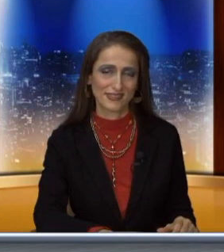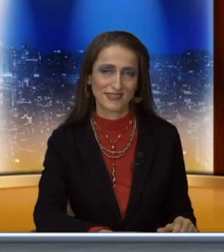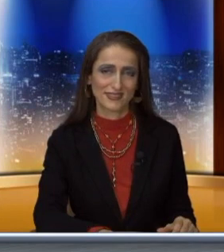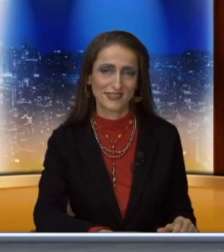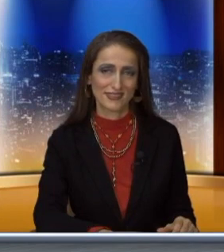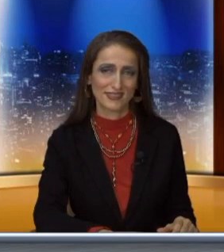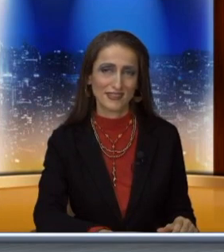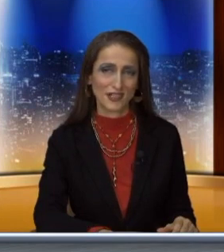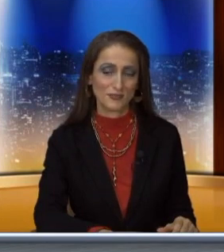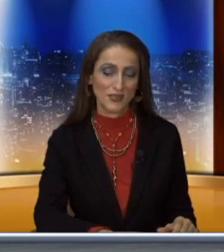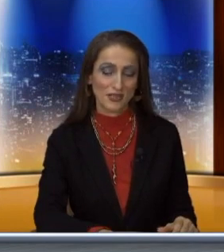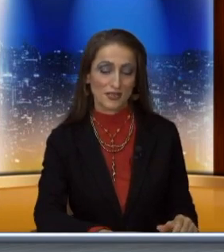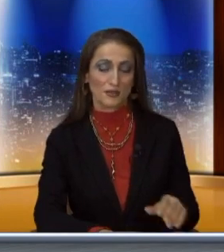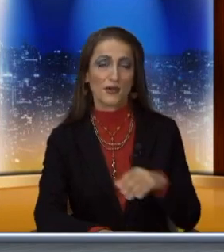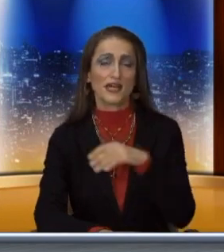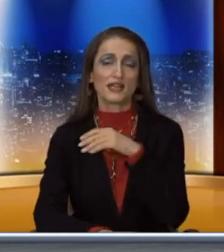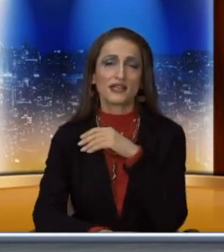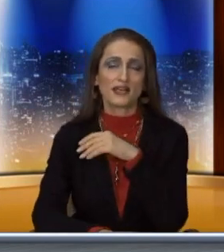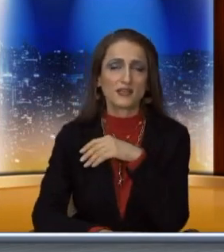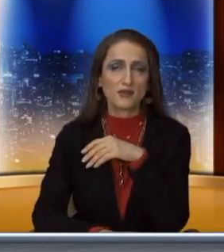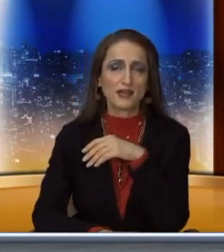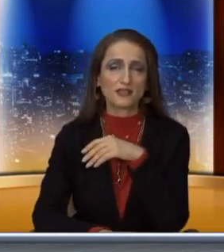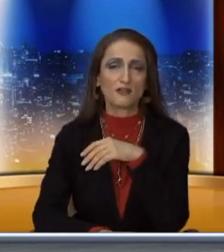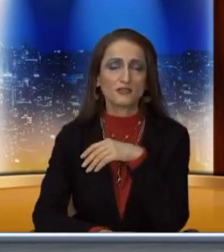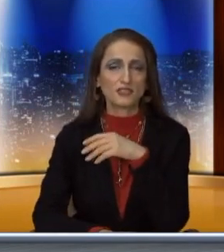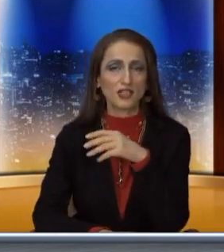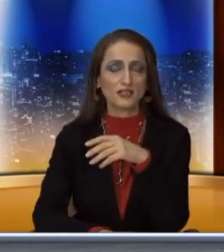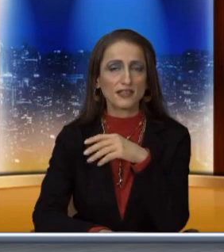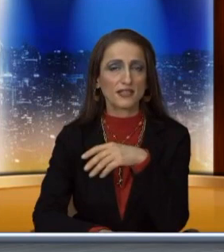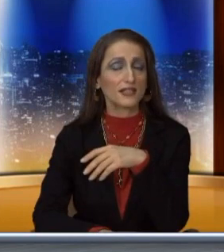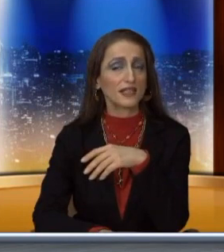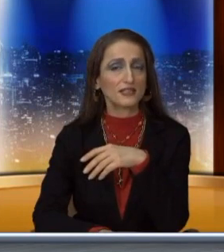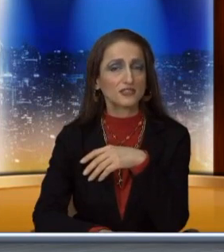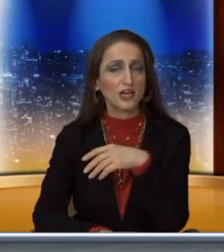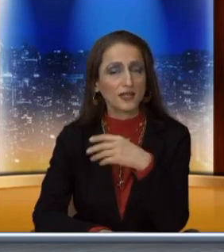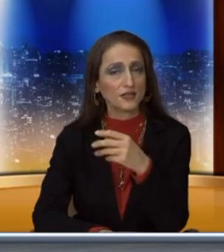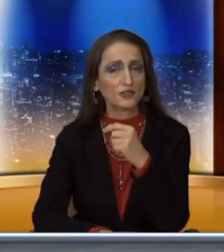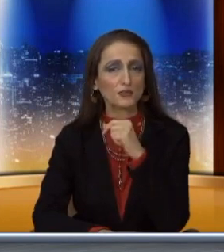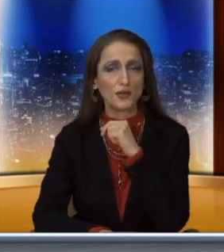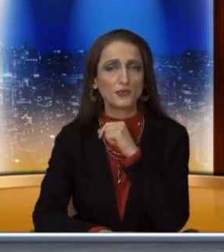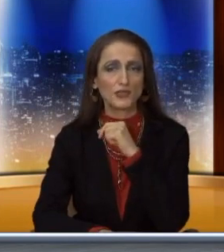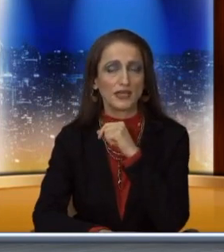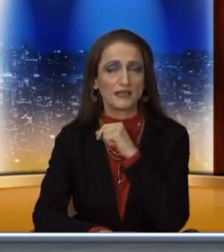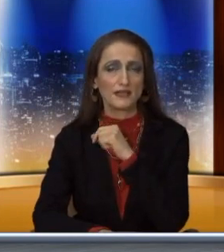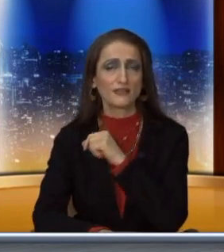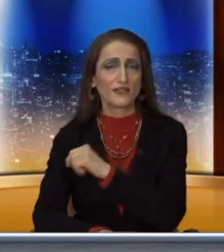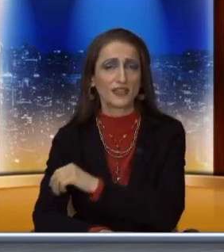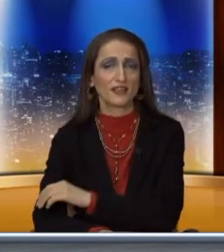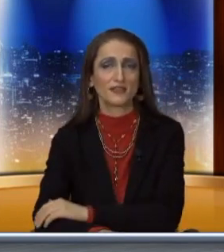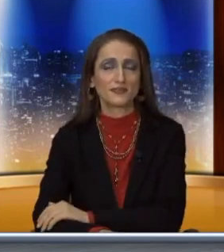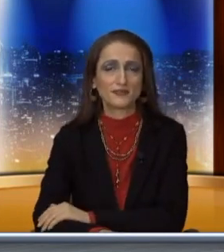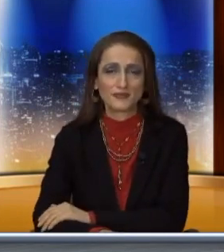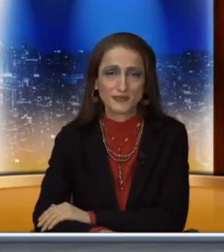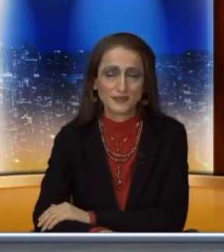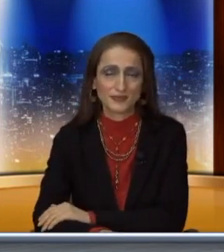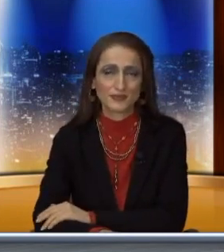الدار. نعم، ما هي الخدمات أو النشاطات اللي شاركتهم أبونا؟